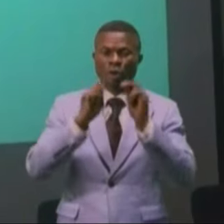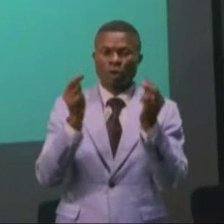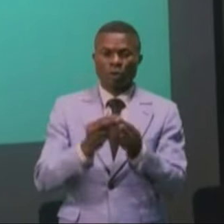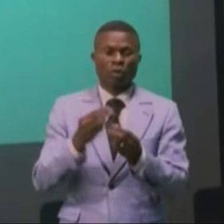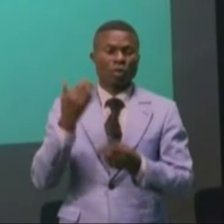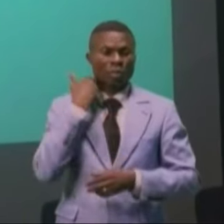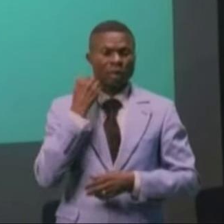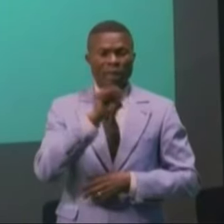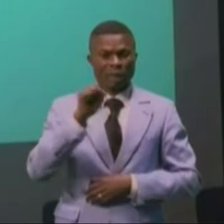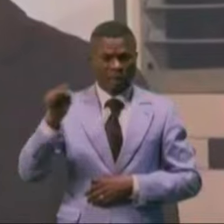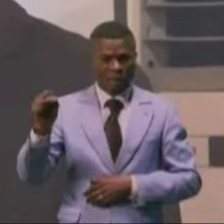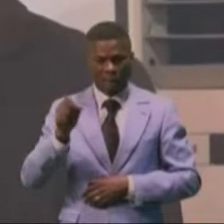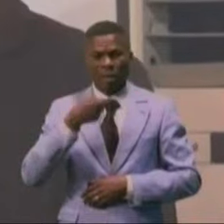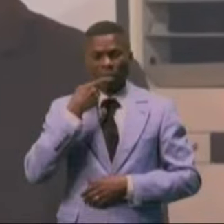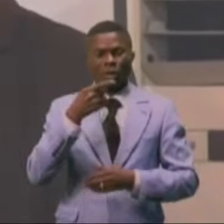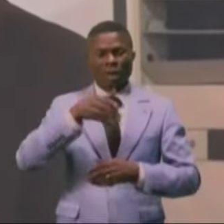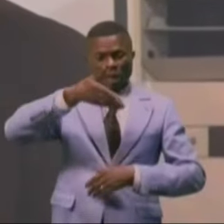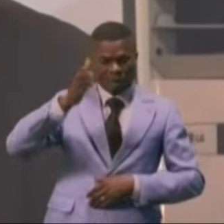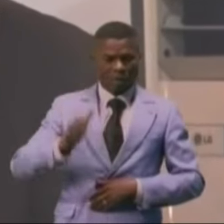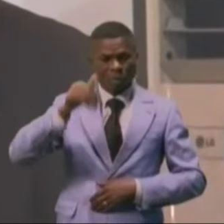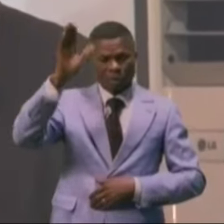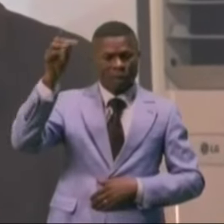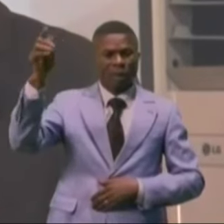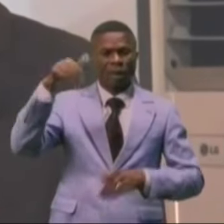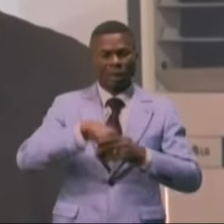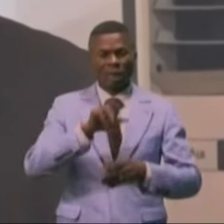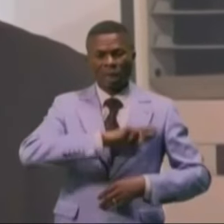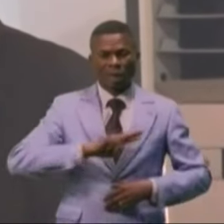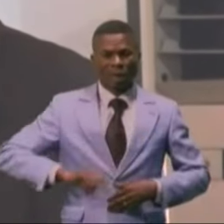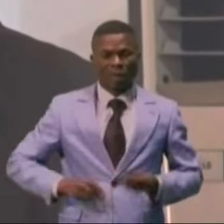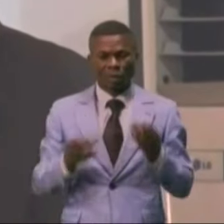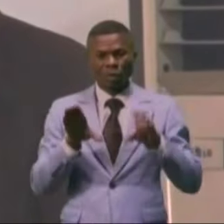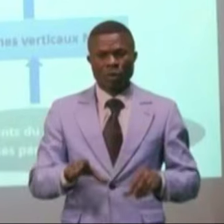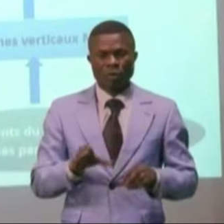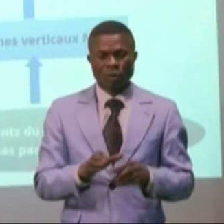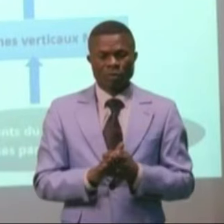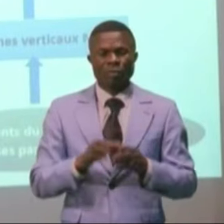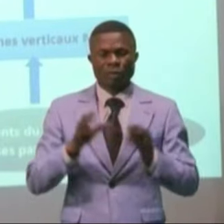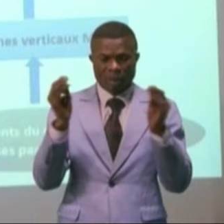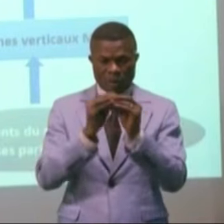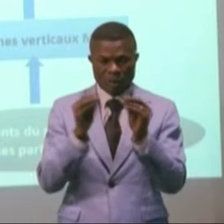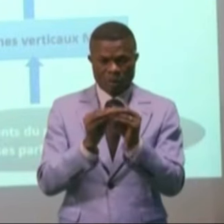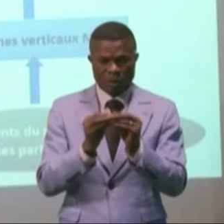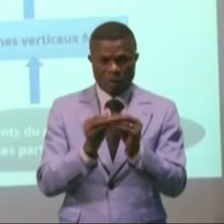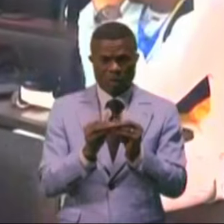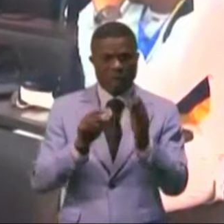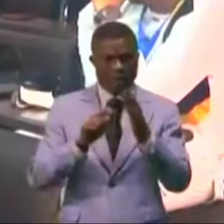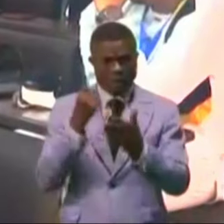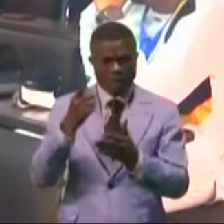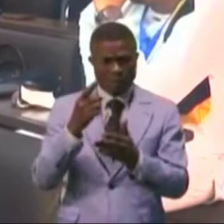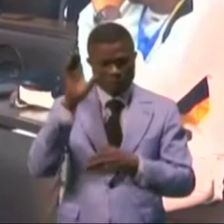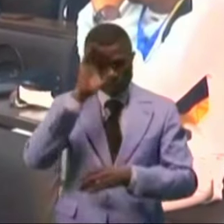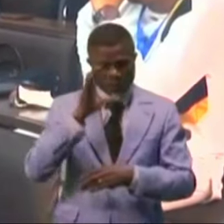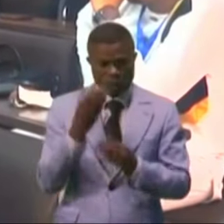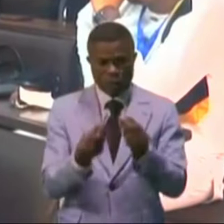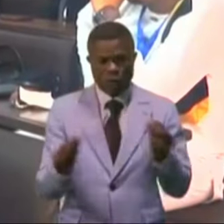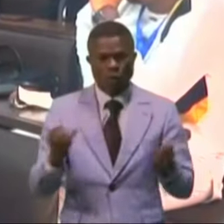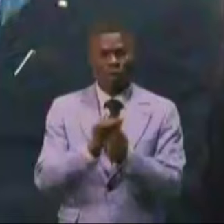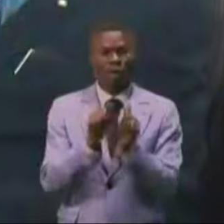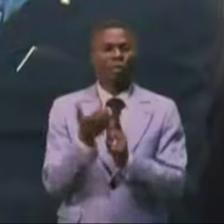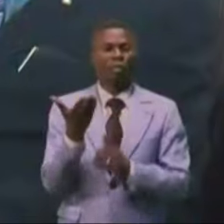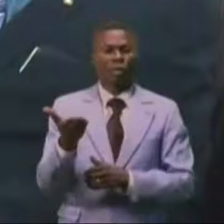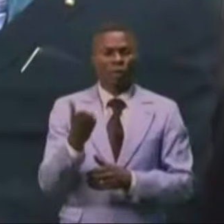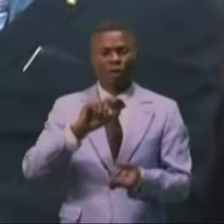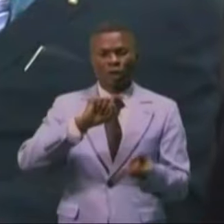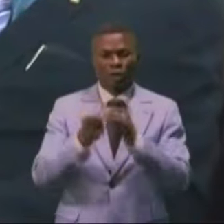venus de l'intérieur comme de l'extérieur de la République démocratique du Congo ont réfléchi pour promouvoir la recherche sur cette maladie et